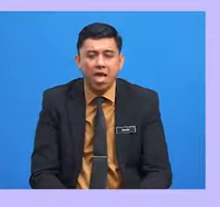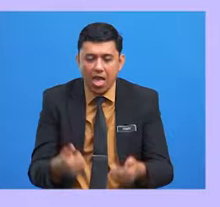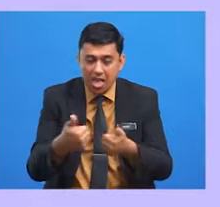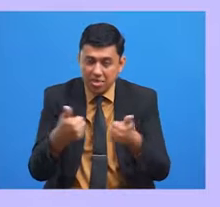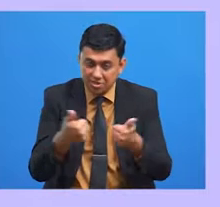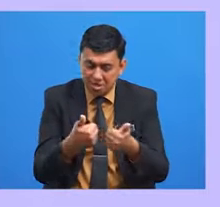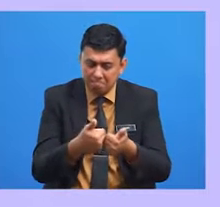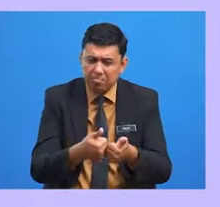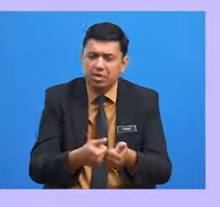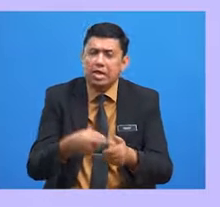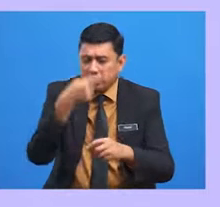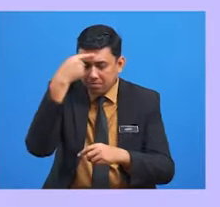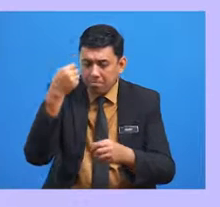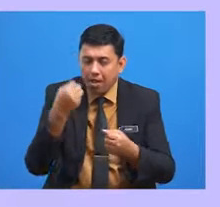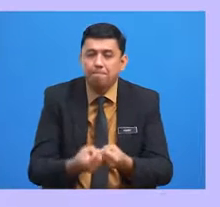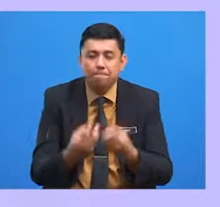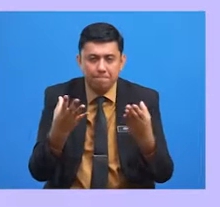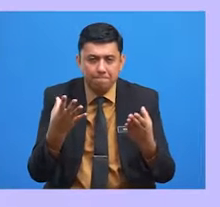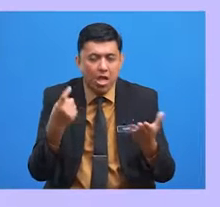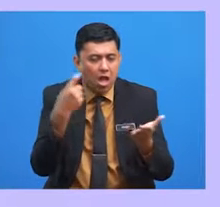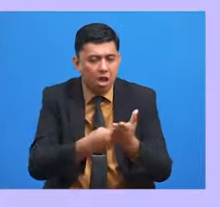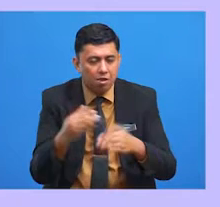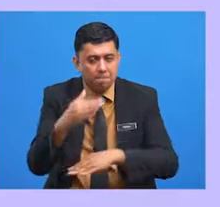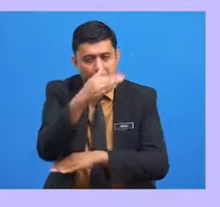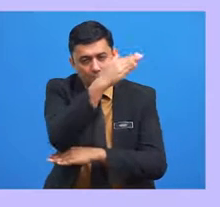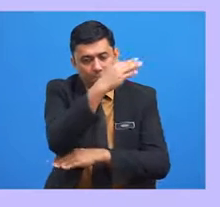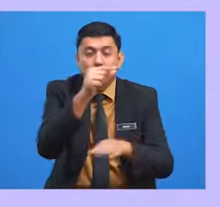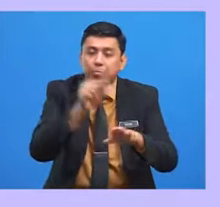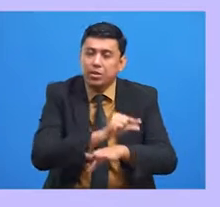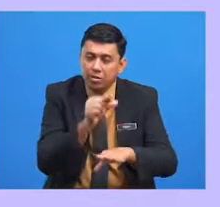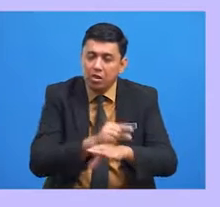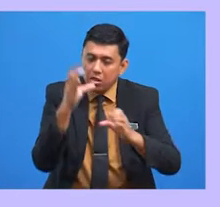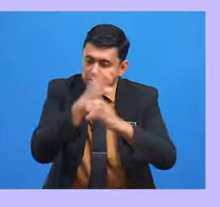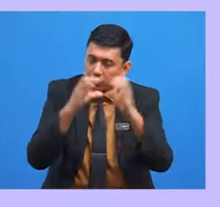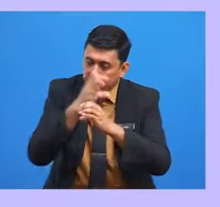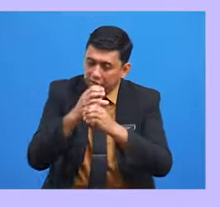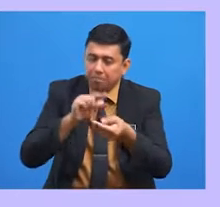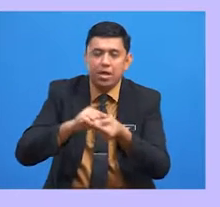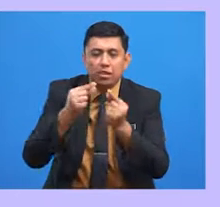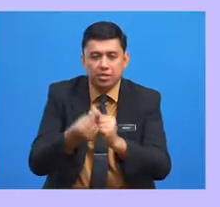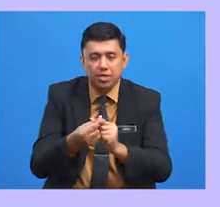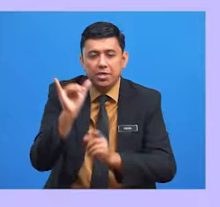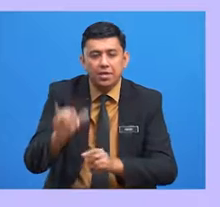anjal. Kerana apabila harga meningkat, pengguna akan mencari barang pengganti yang lain.